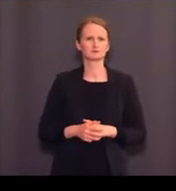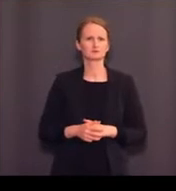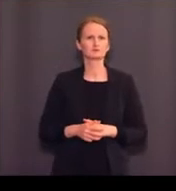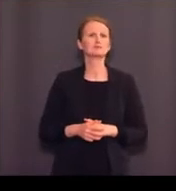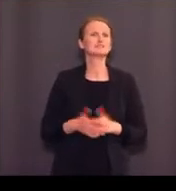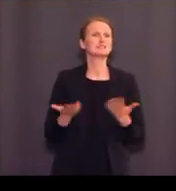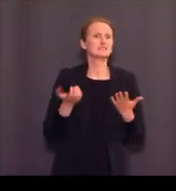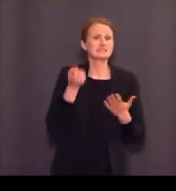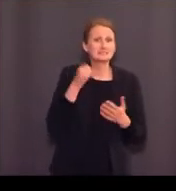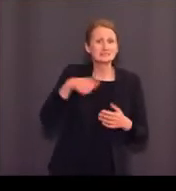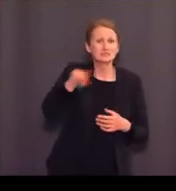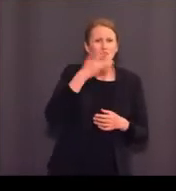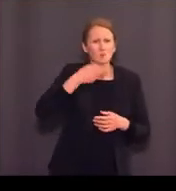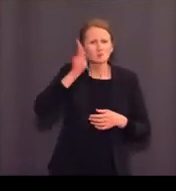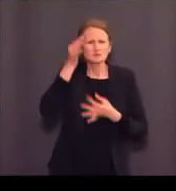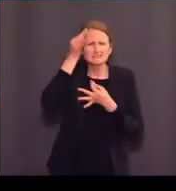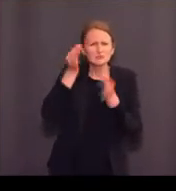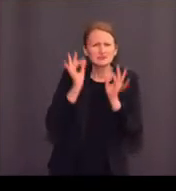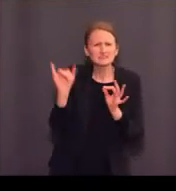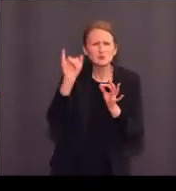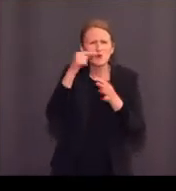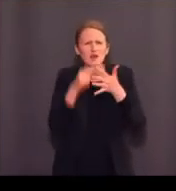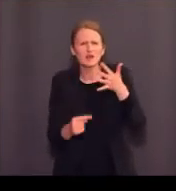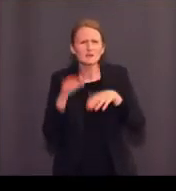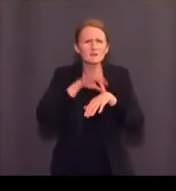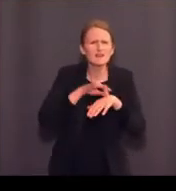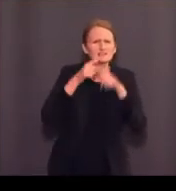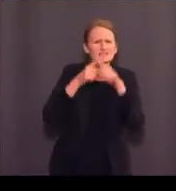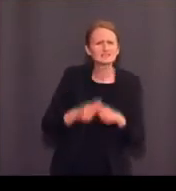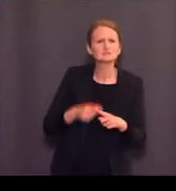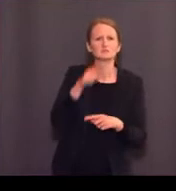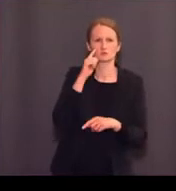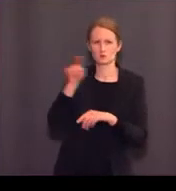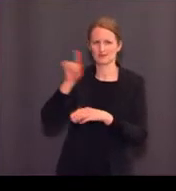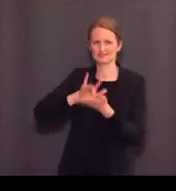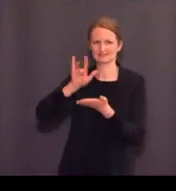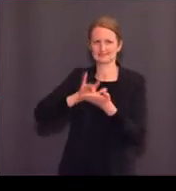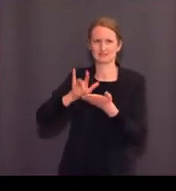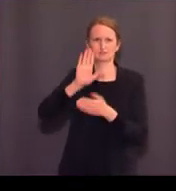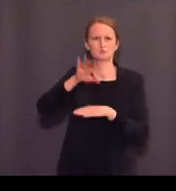liste détaillée sur le site des mutualités, mais également sur le site